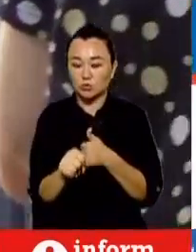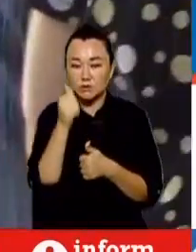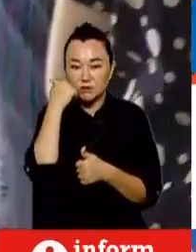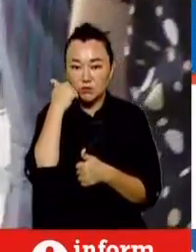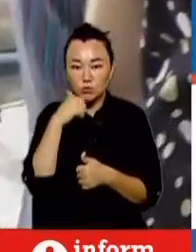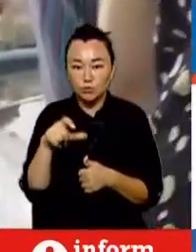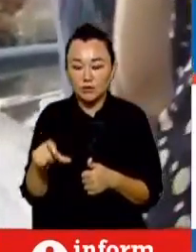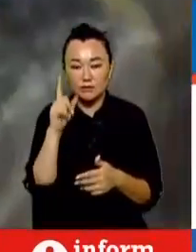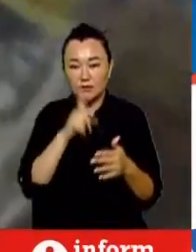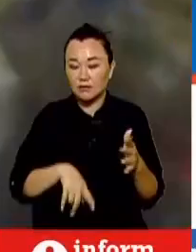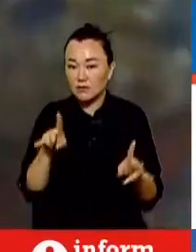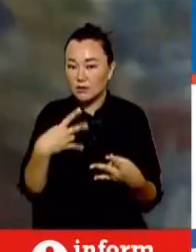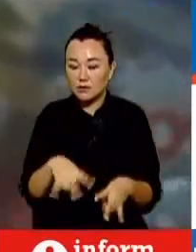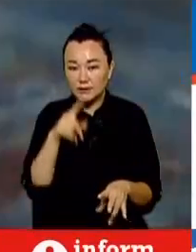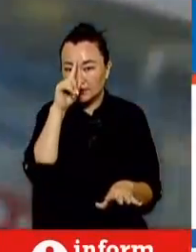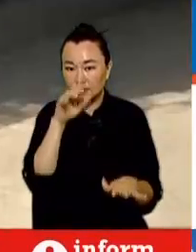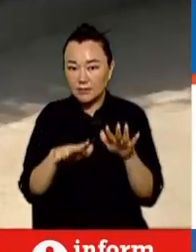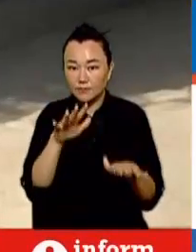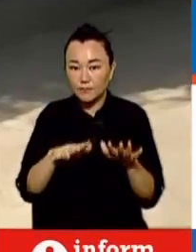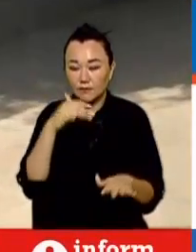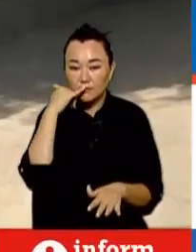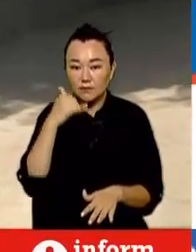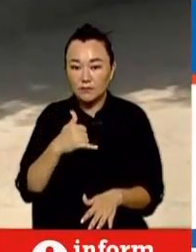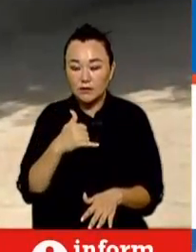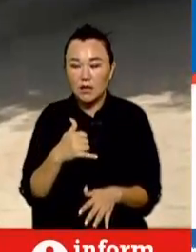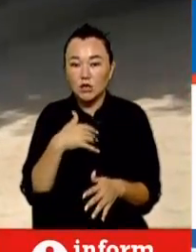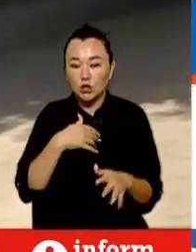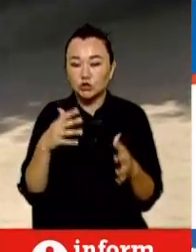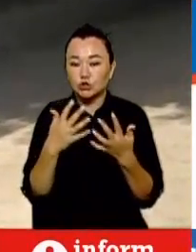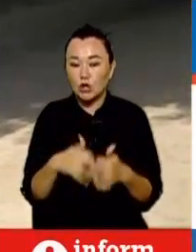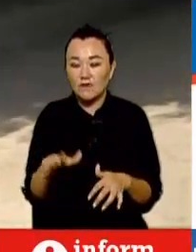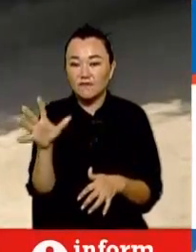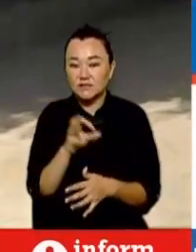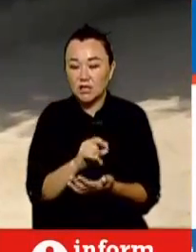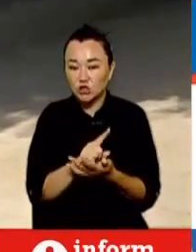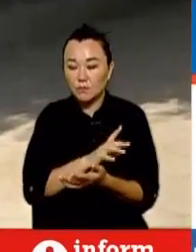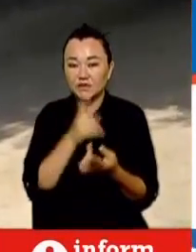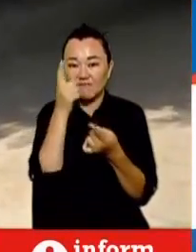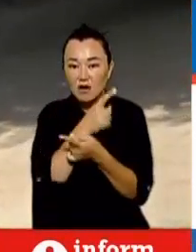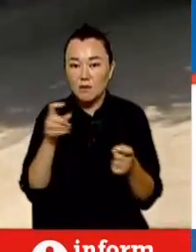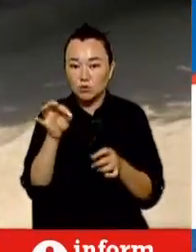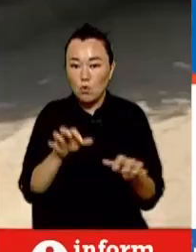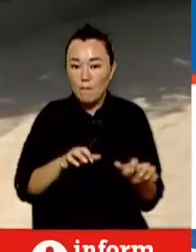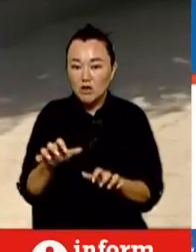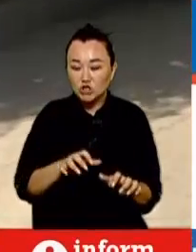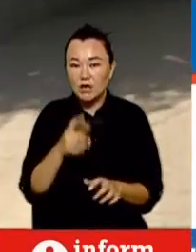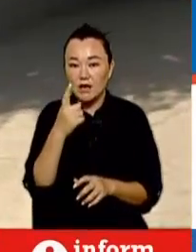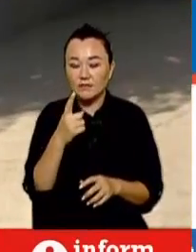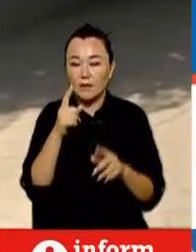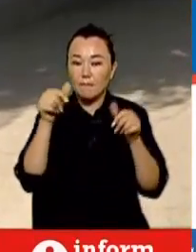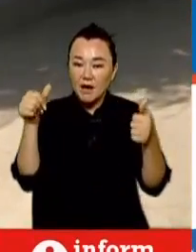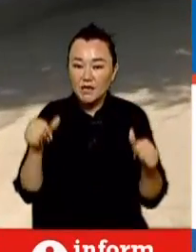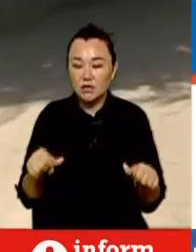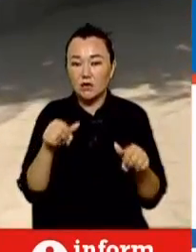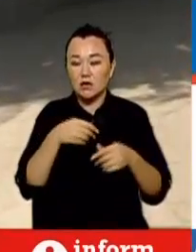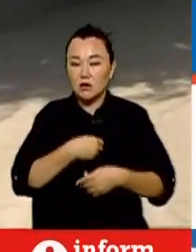пенсионеров, не доверять сомнительным звонкам. Я считаю, что везде должна быть информация о мошенниках. На баннерах, буклеты